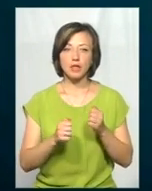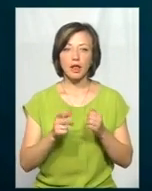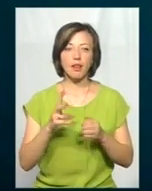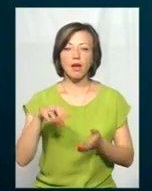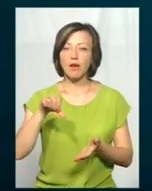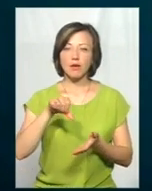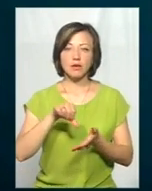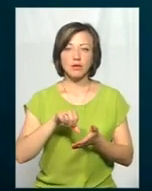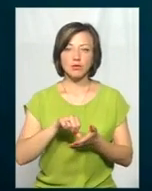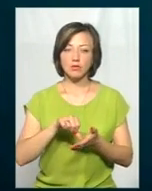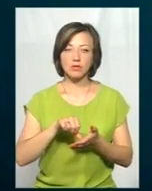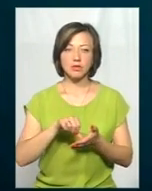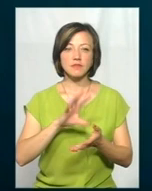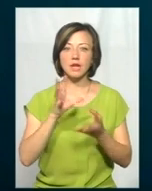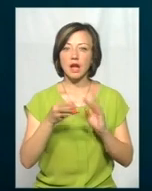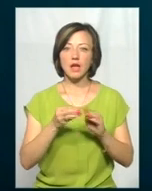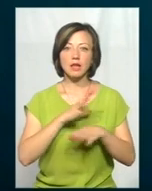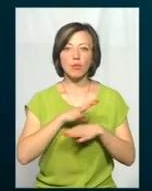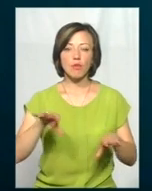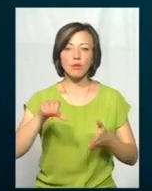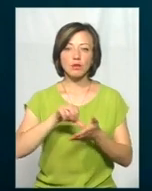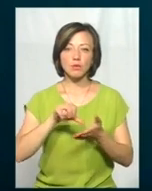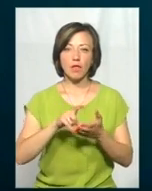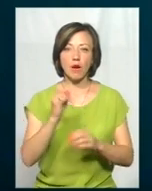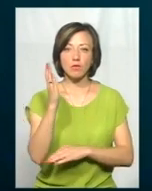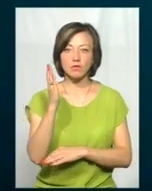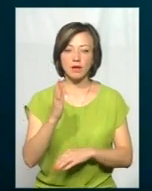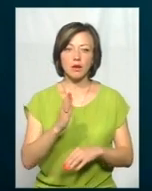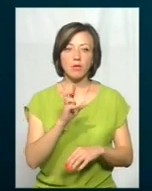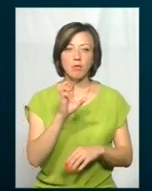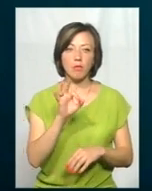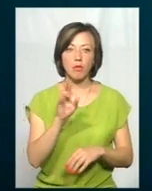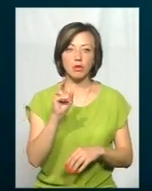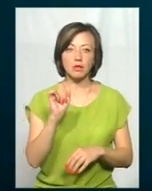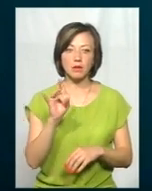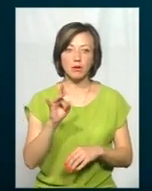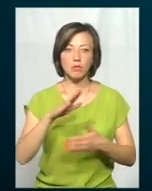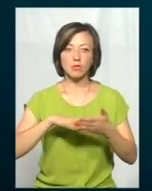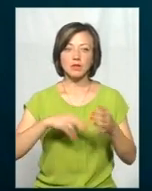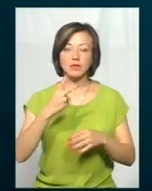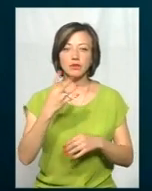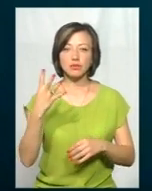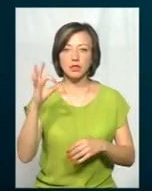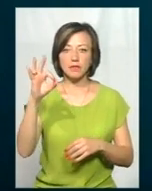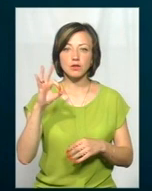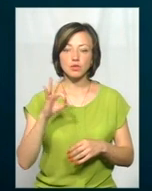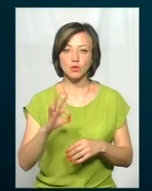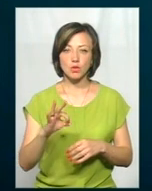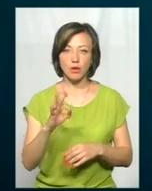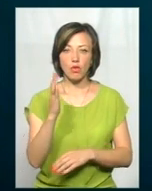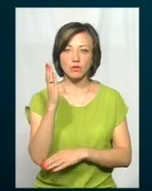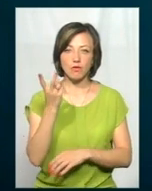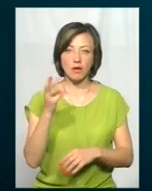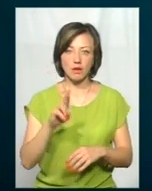взагалі, взагалі не був присутній на голосуваннях Віктор Бондар. Він пропустив 24%